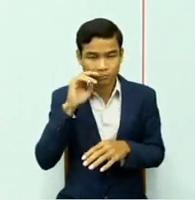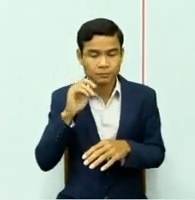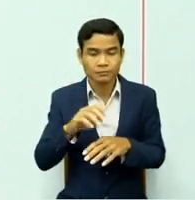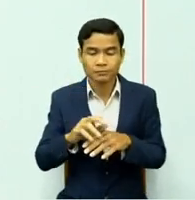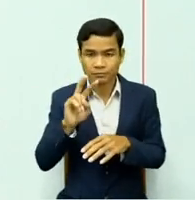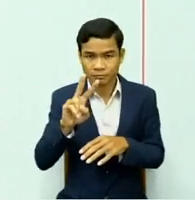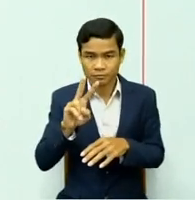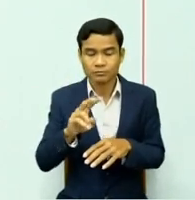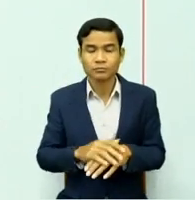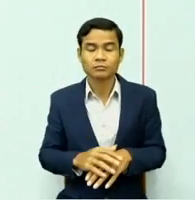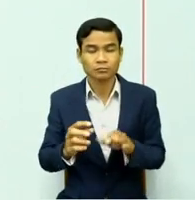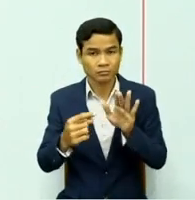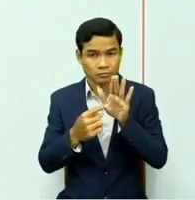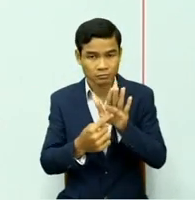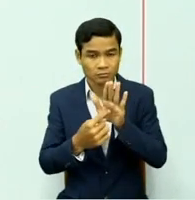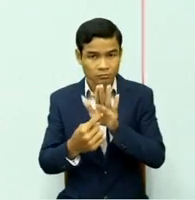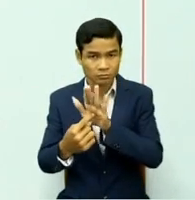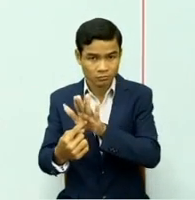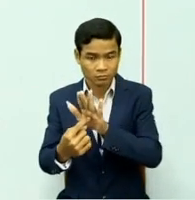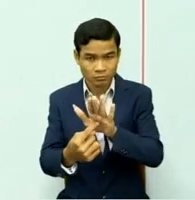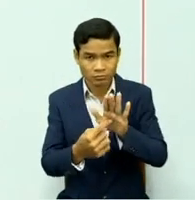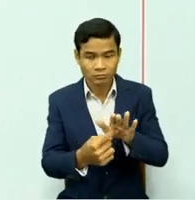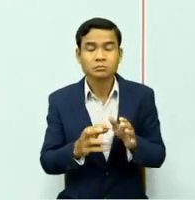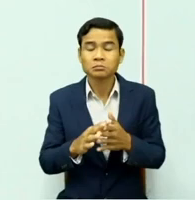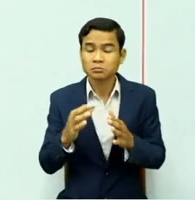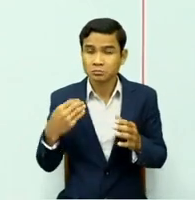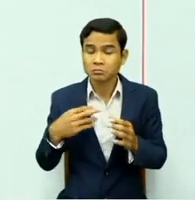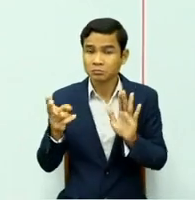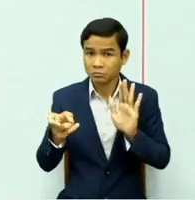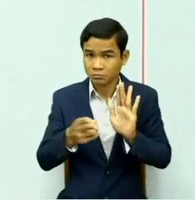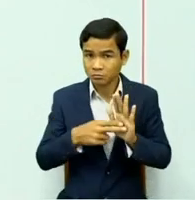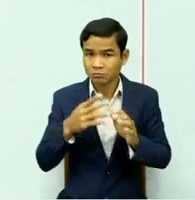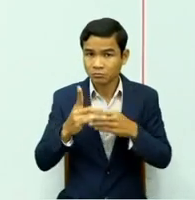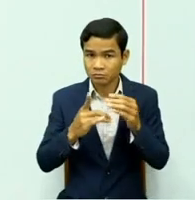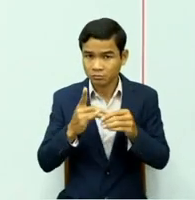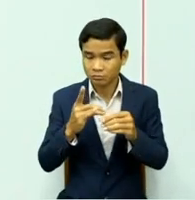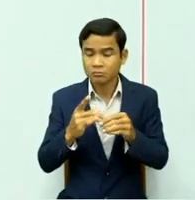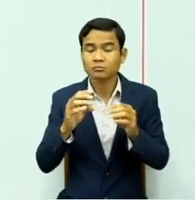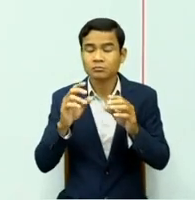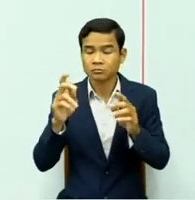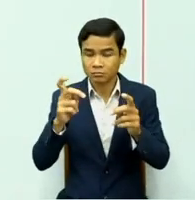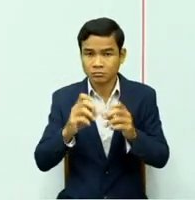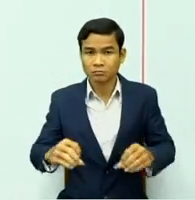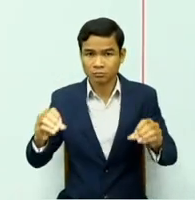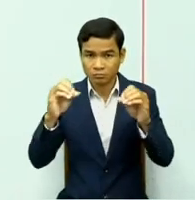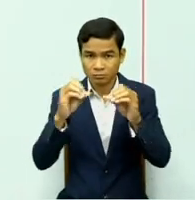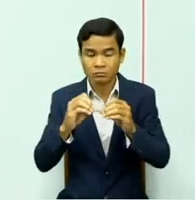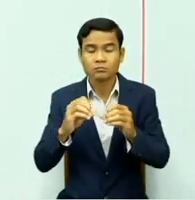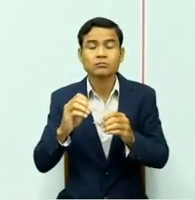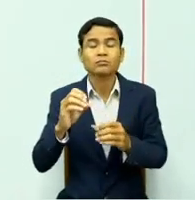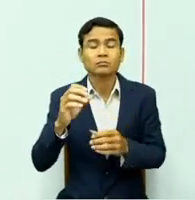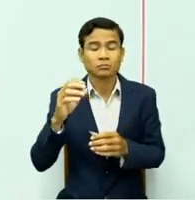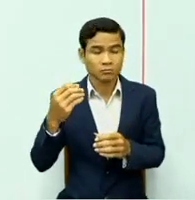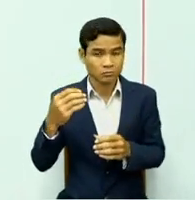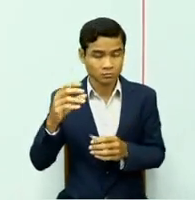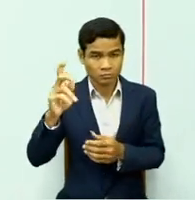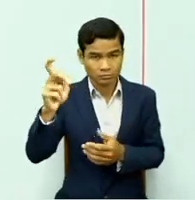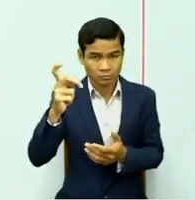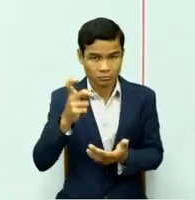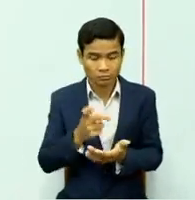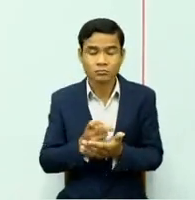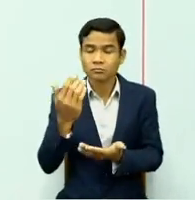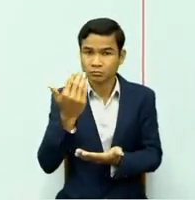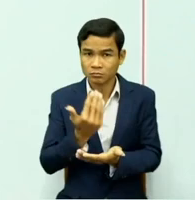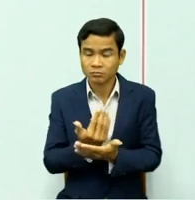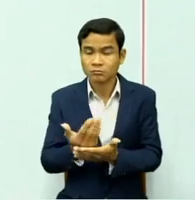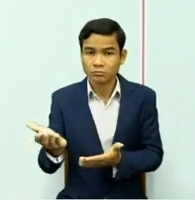អំពី ចា បញ្ជាក់ អំពី លំនាំ គំរូ ស្ទួន ណា កូន ចា អញ្ចឹង ពេល នេះ កូន យល់ កាន់តែ ច្បាស់ មែន តើ ហើយ សម្រាប់ មេរៀន